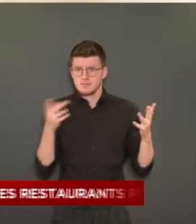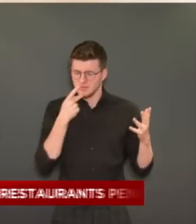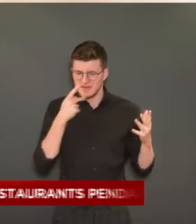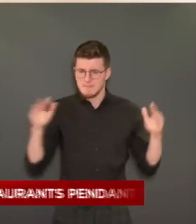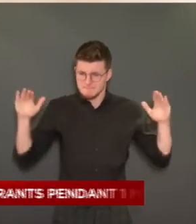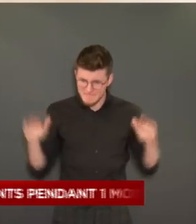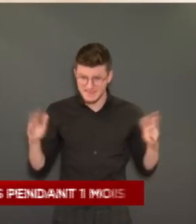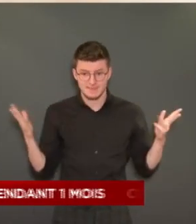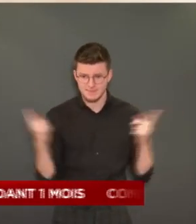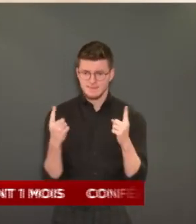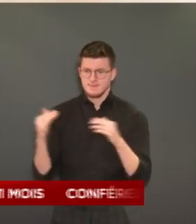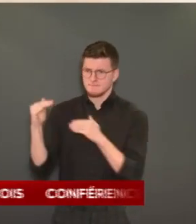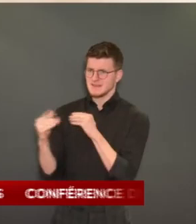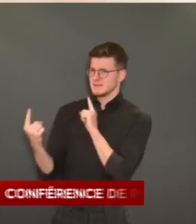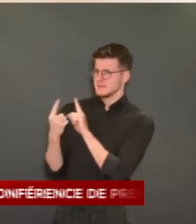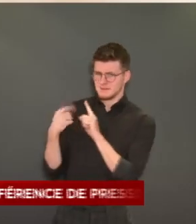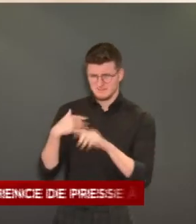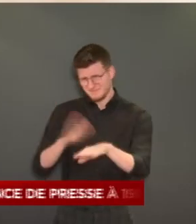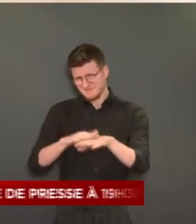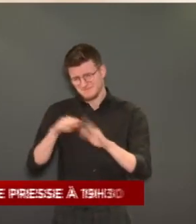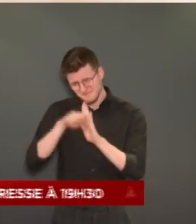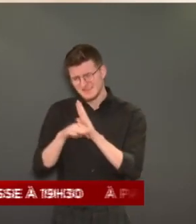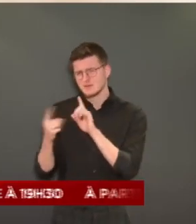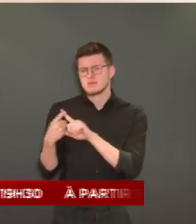soit limité au maximum.